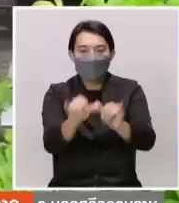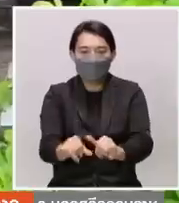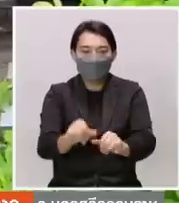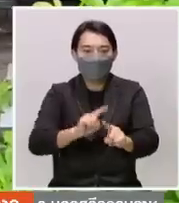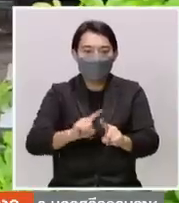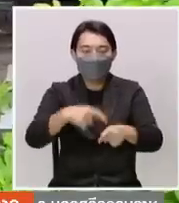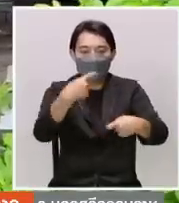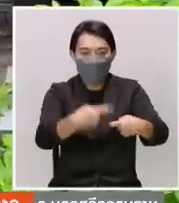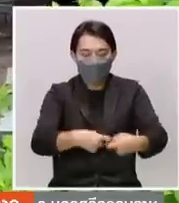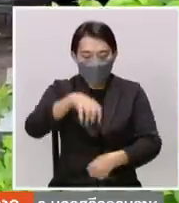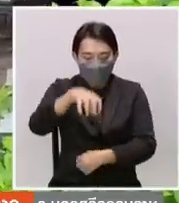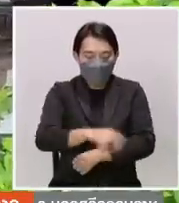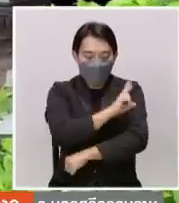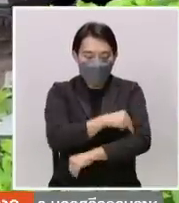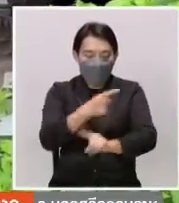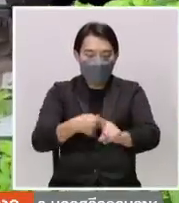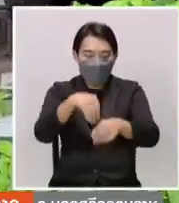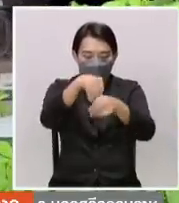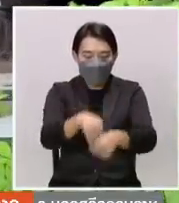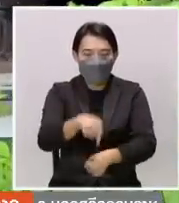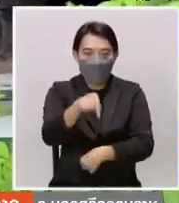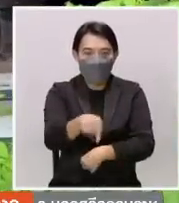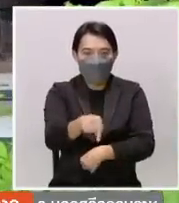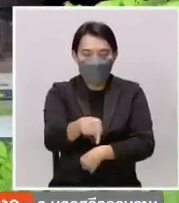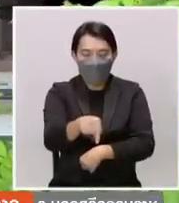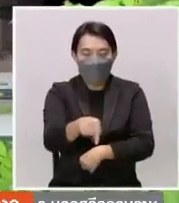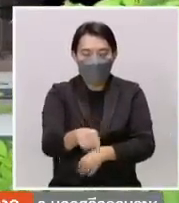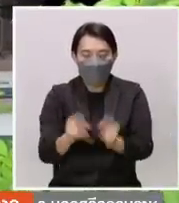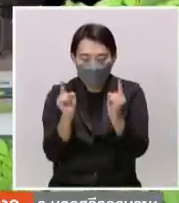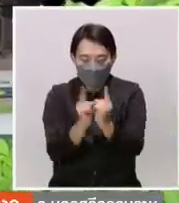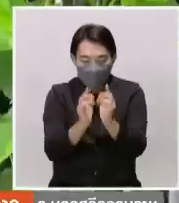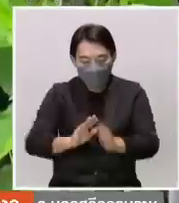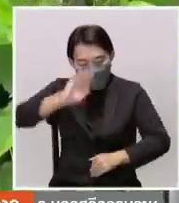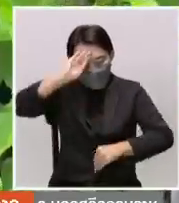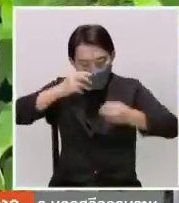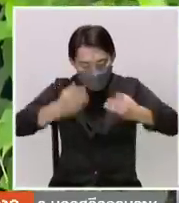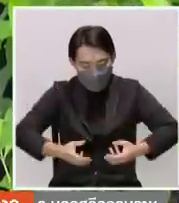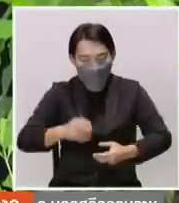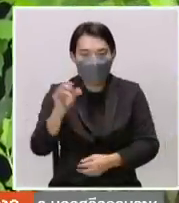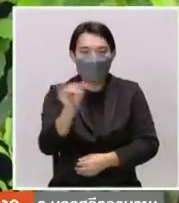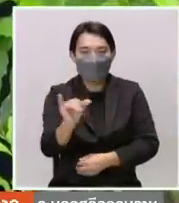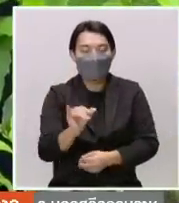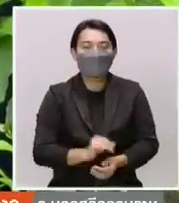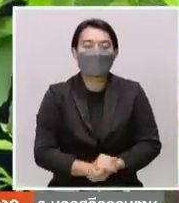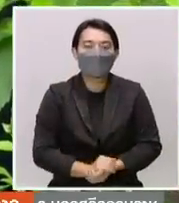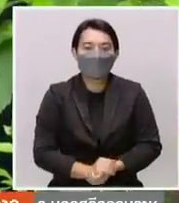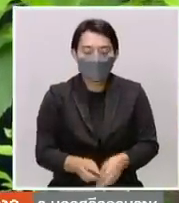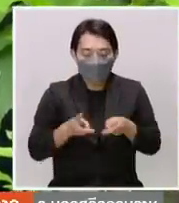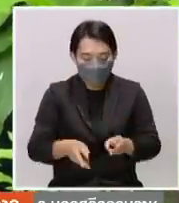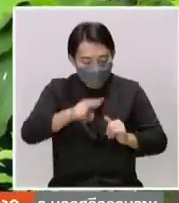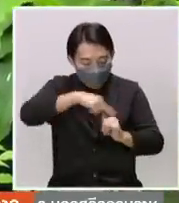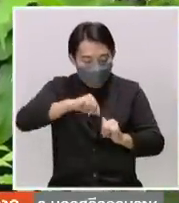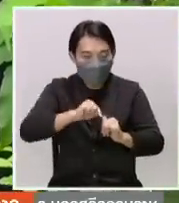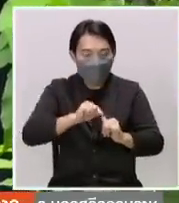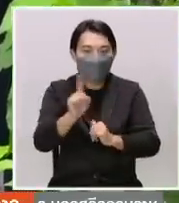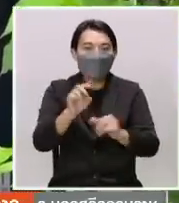ค่ะเลยมีการเปิดโรงพยาบาลสนามไว้ภายในและยังไม่พบผู้ป่วยที่มีอาการรุนแรงซึ่งวิธีการแนวทางในการรักษาได้